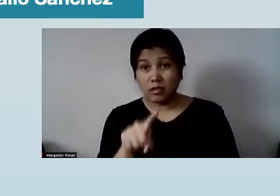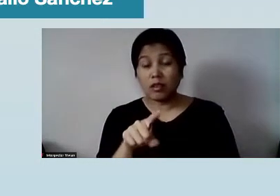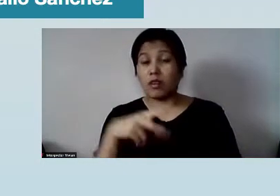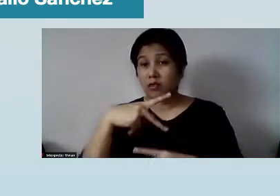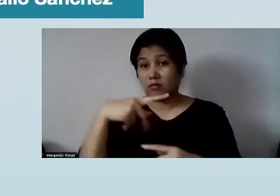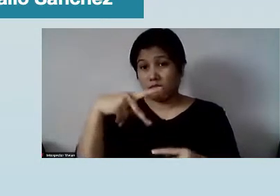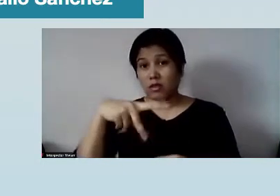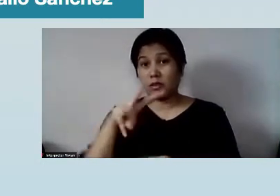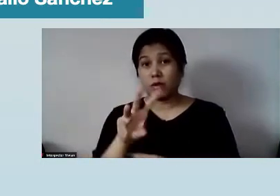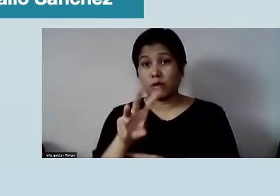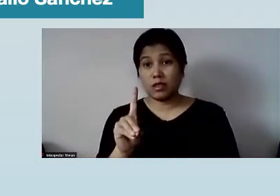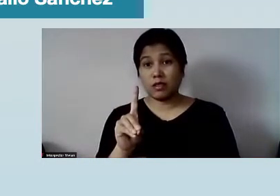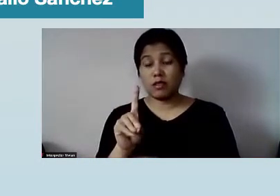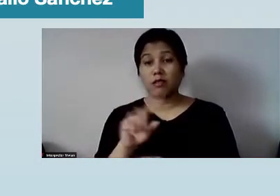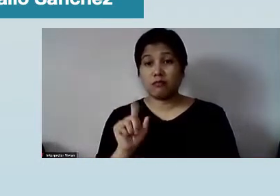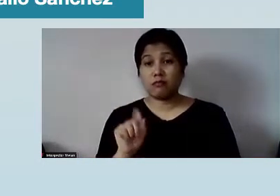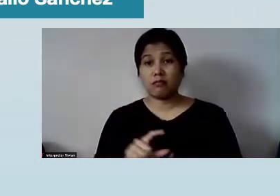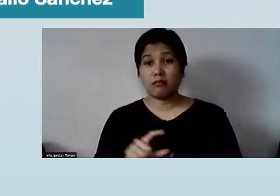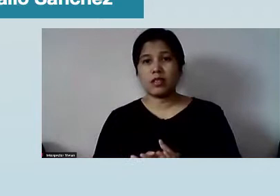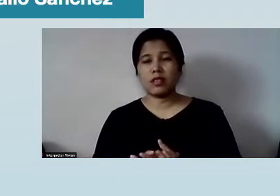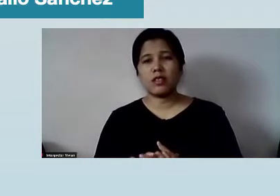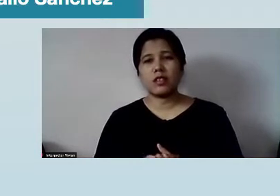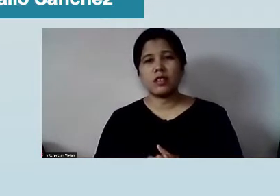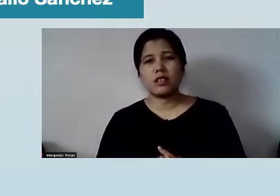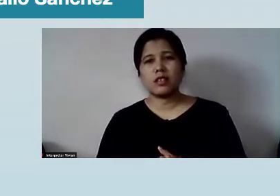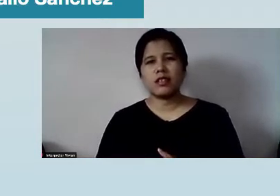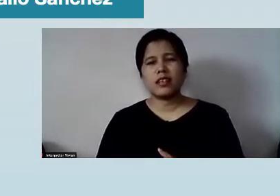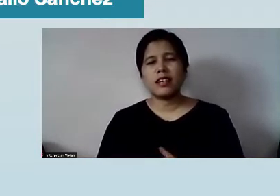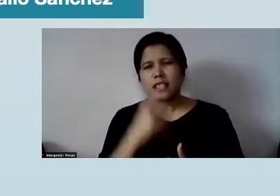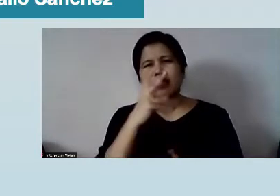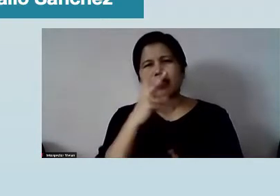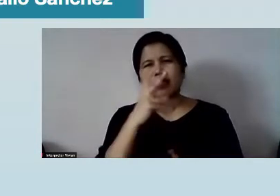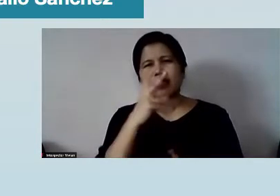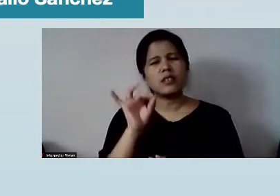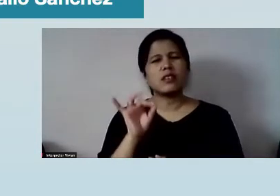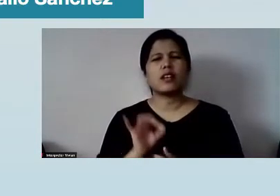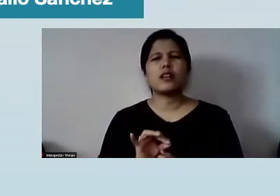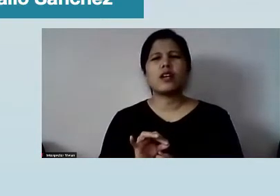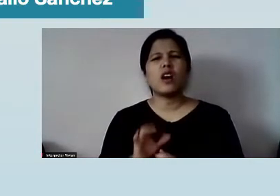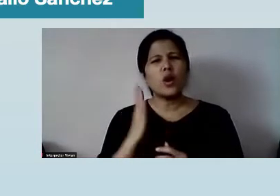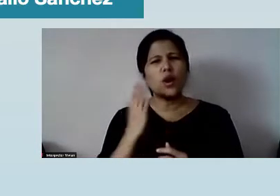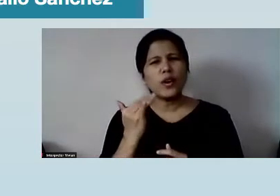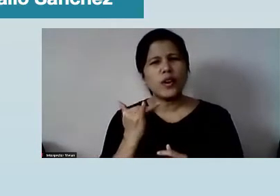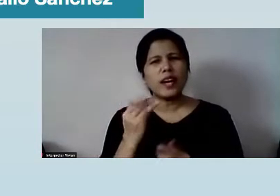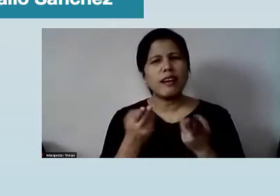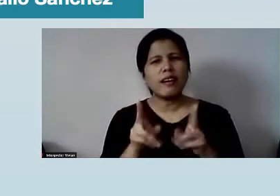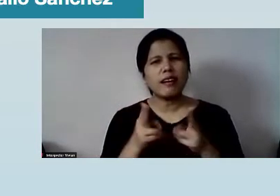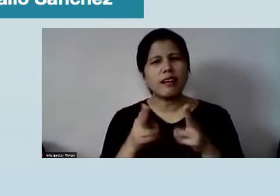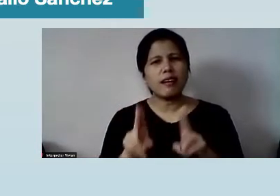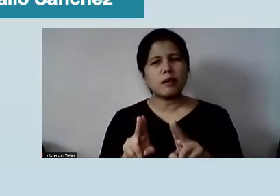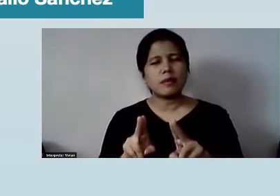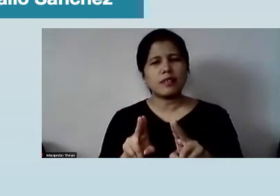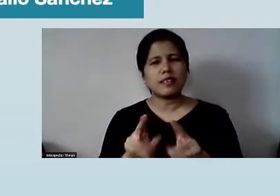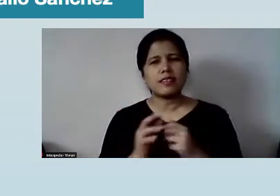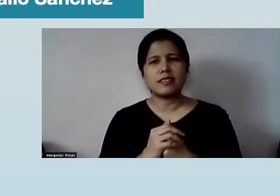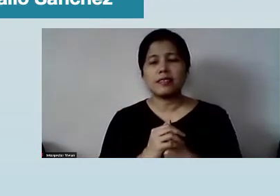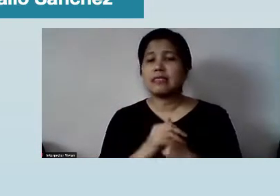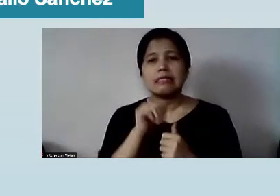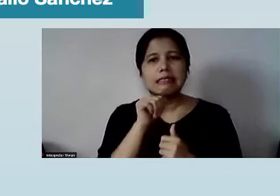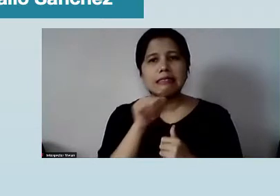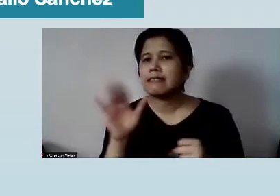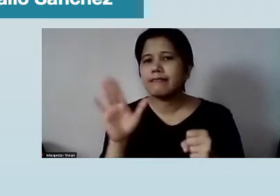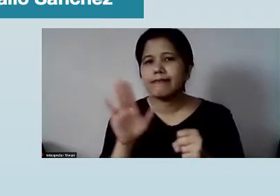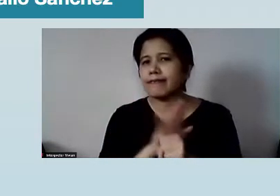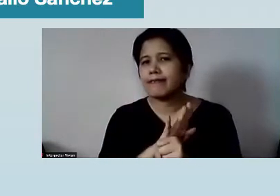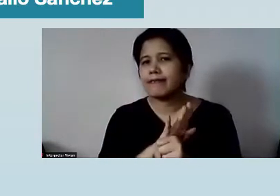with ADHD? Kaya yan, didiskubrihin natin bakit nangyayari yung mga ganong hindi full